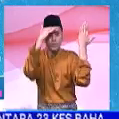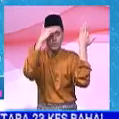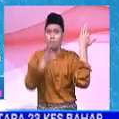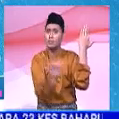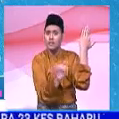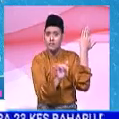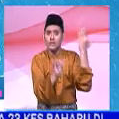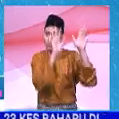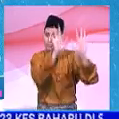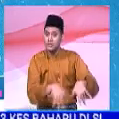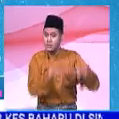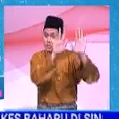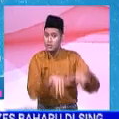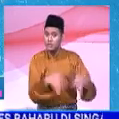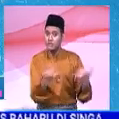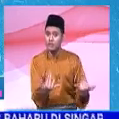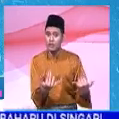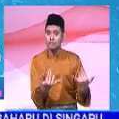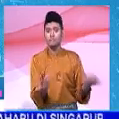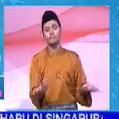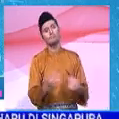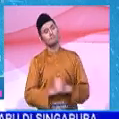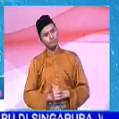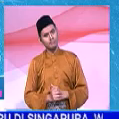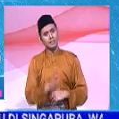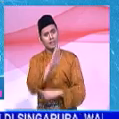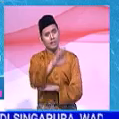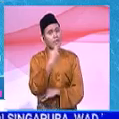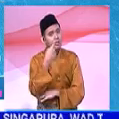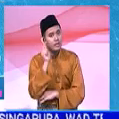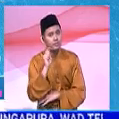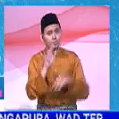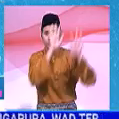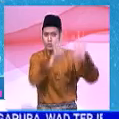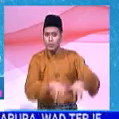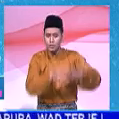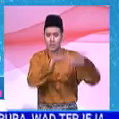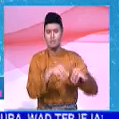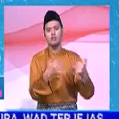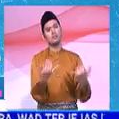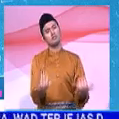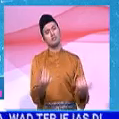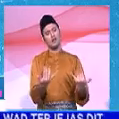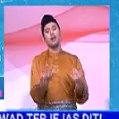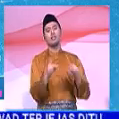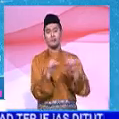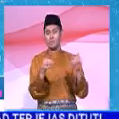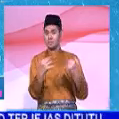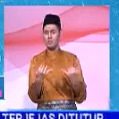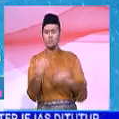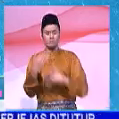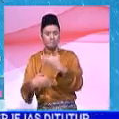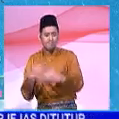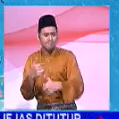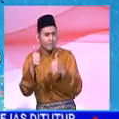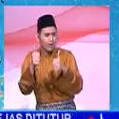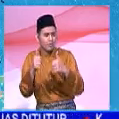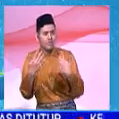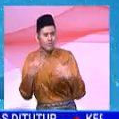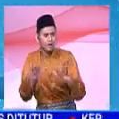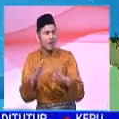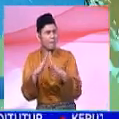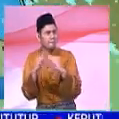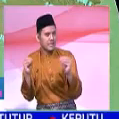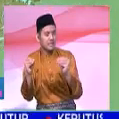hujan lebat beserta ribut petir yang berlaku pada petang tadi melibatkan negeri Selangor kini sudah mula beransur reda. Bagi negeri Sabah dan